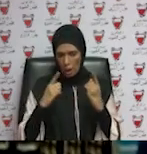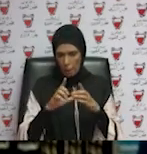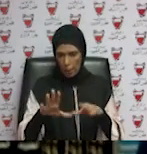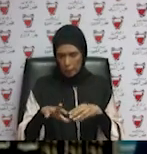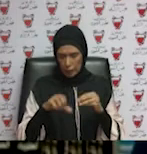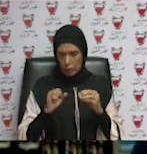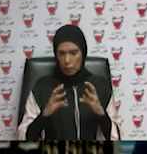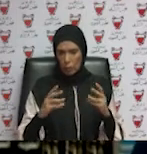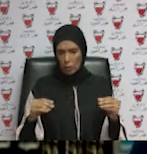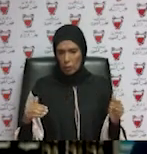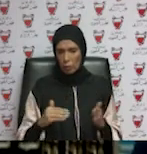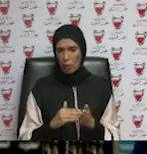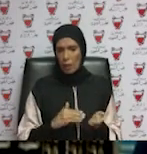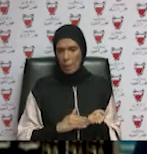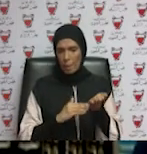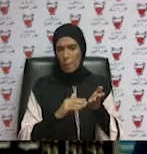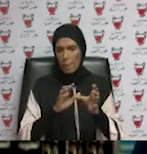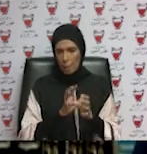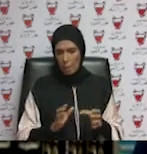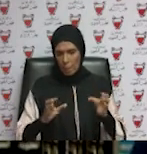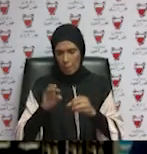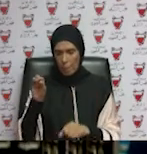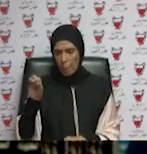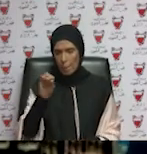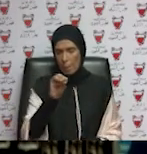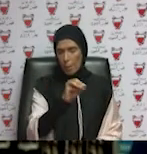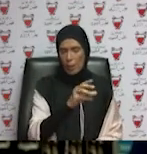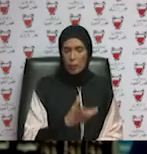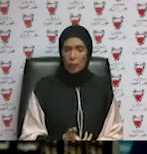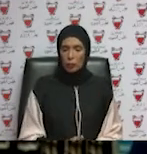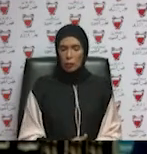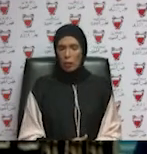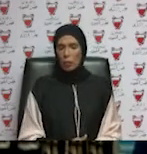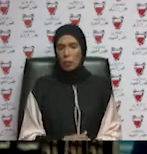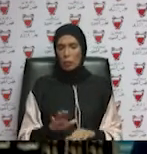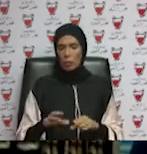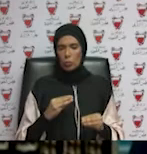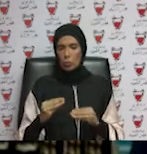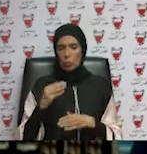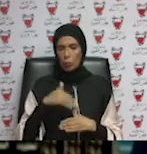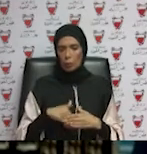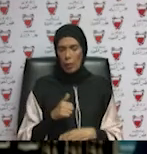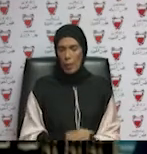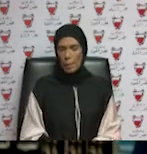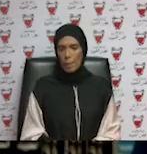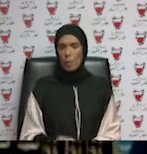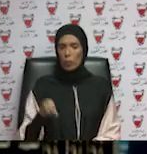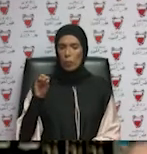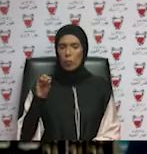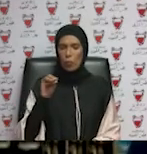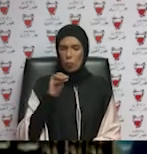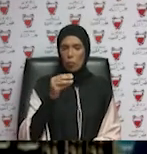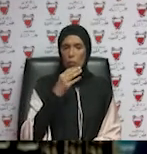الحساب الختامي وترفع مجموعة من الملاحظات، ملاحظات طبعا مجلس الشورى ومجلس النواب، وهذه الملاحظات تكون